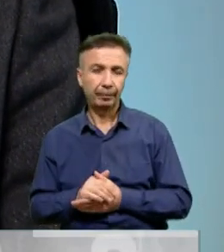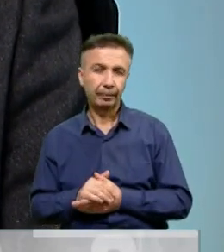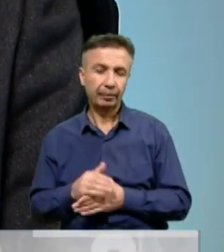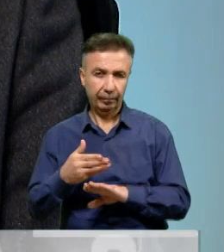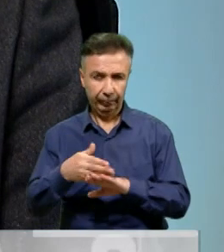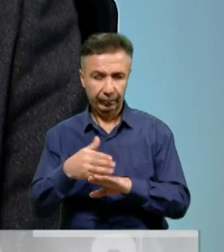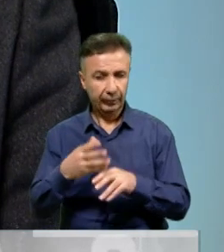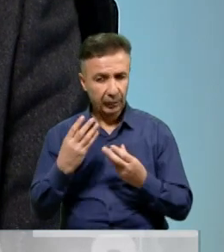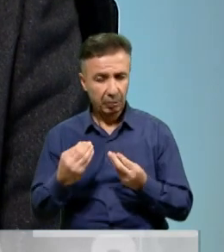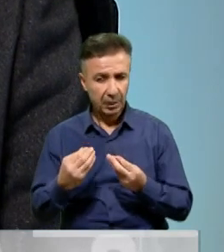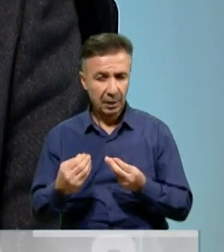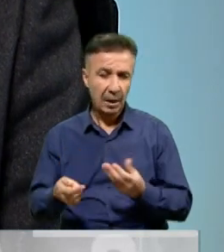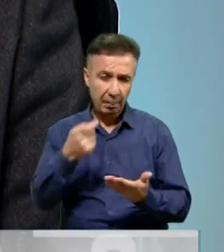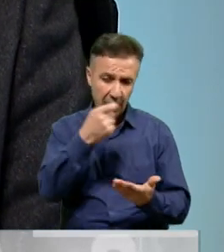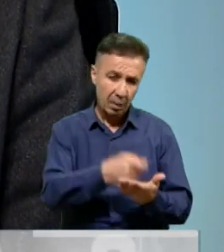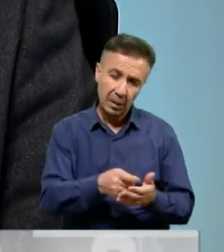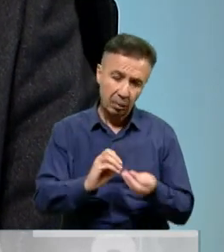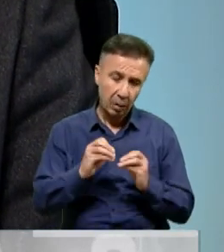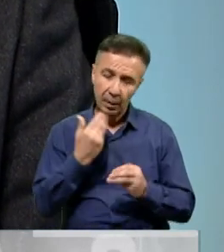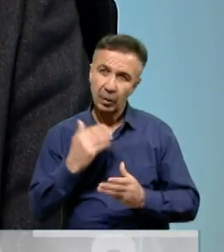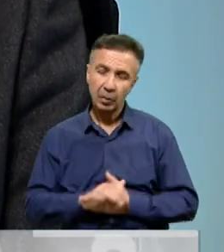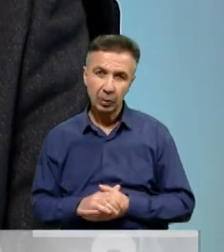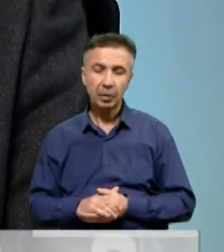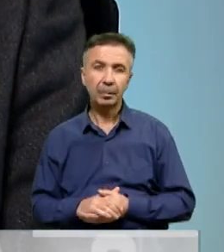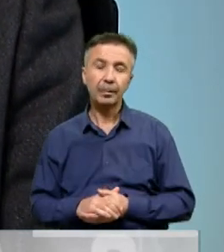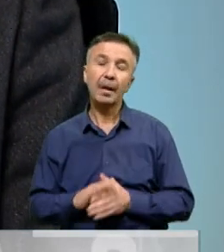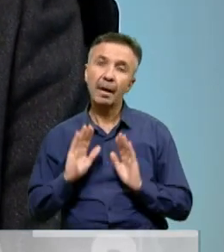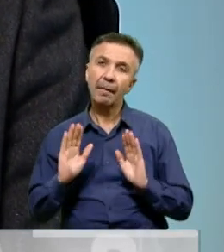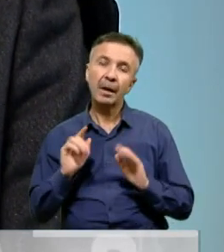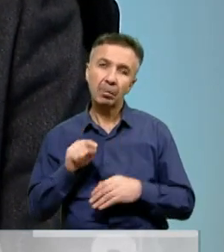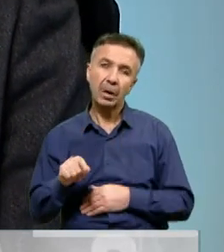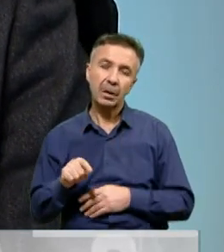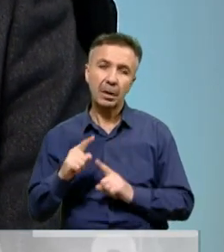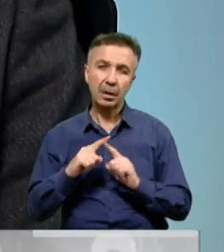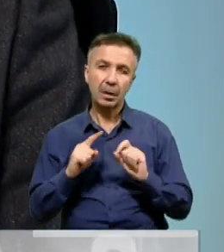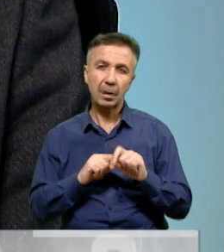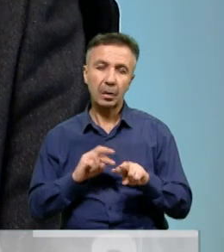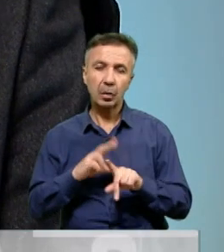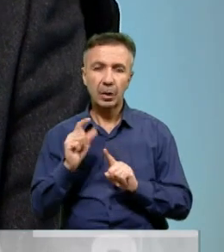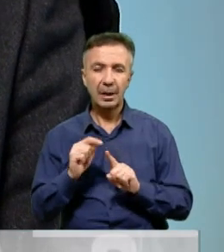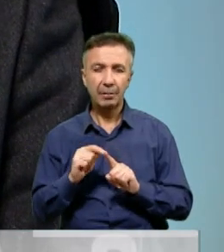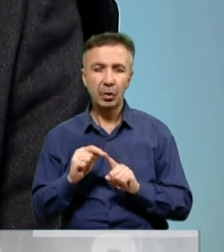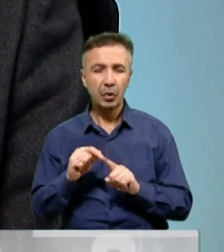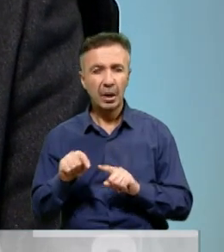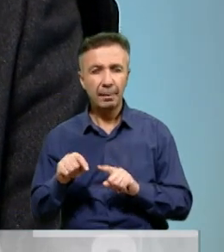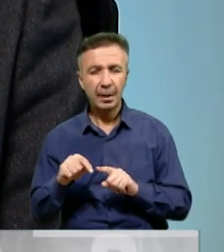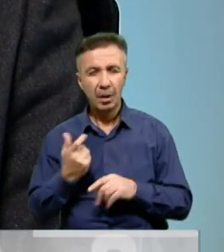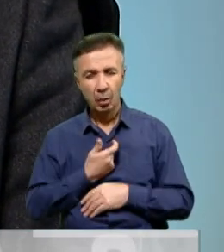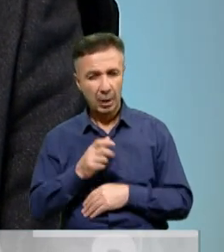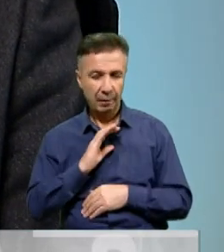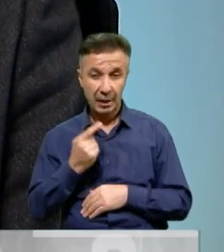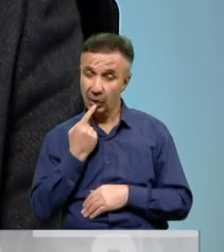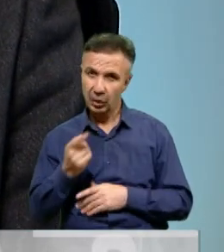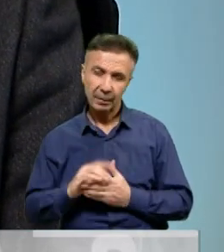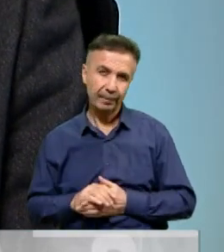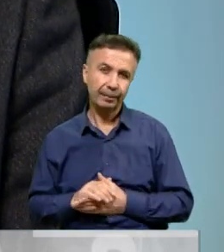vadeli olmasında, peşin olmasında herhangi bir sakınca yoktur. Fakat burada TOKİ'nin şöyle bir uygulaması var. Diyor ki,